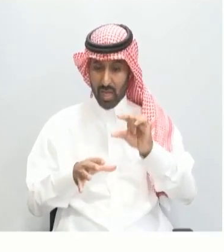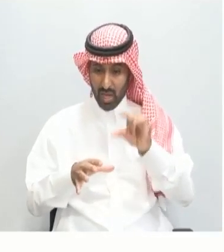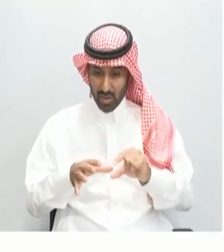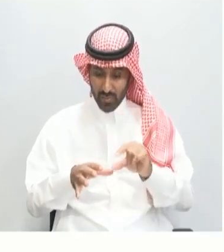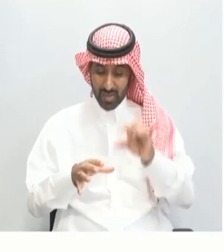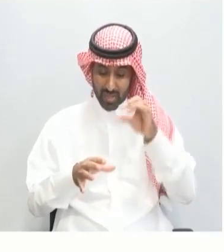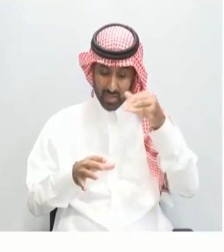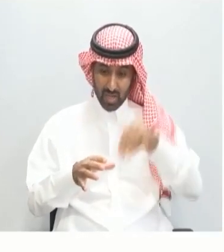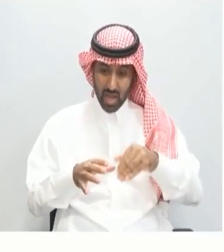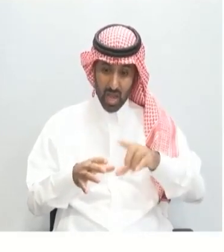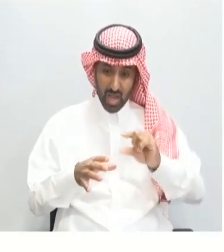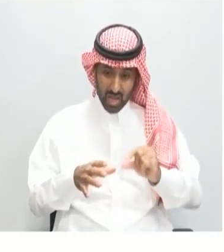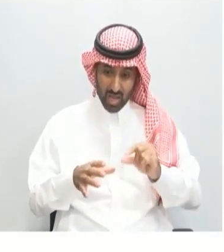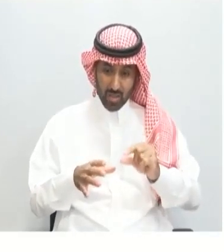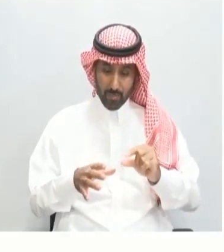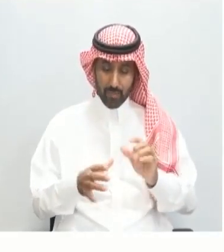ماذا يحدث